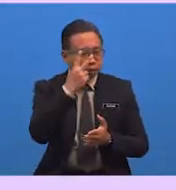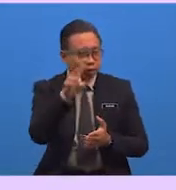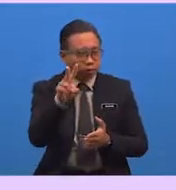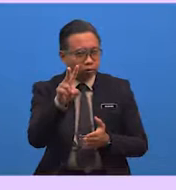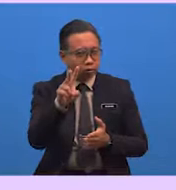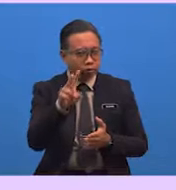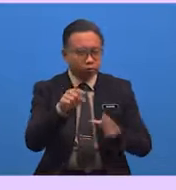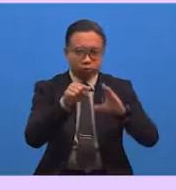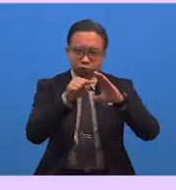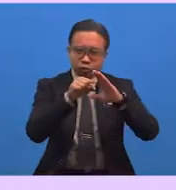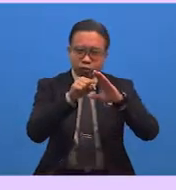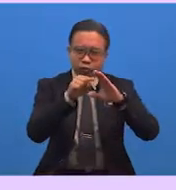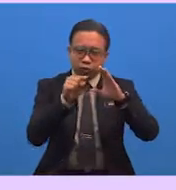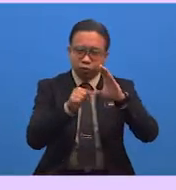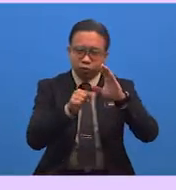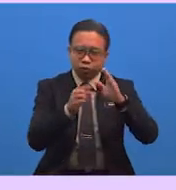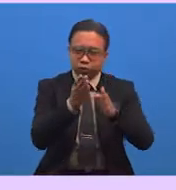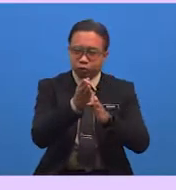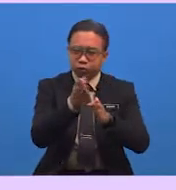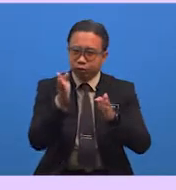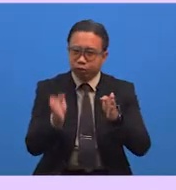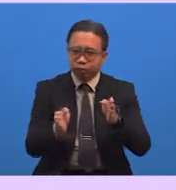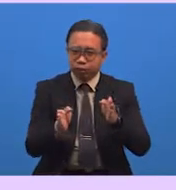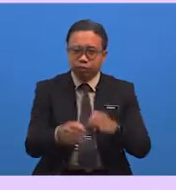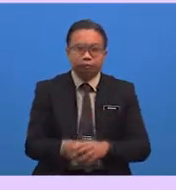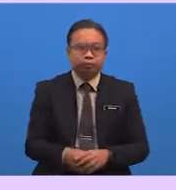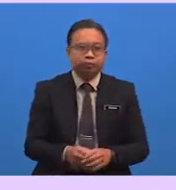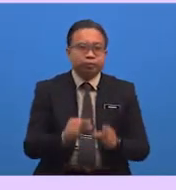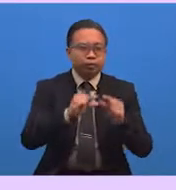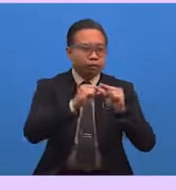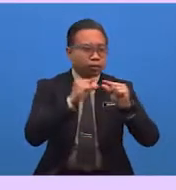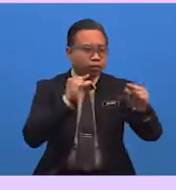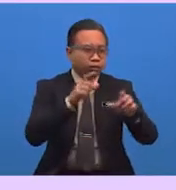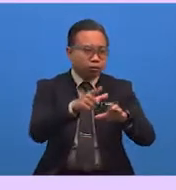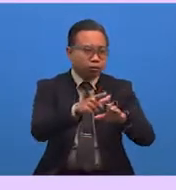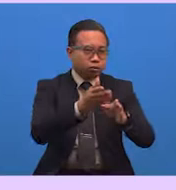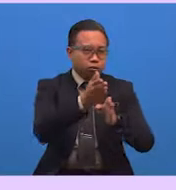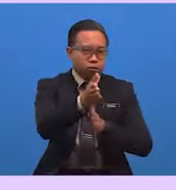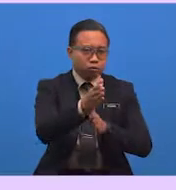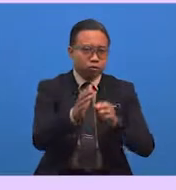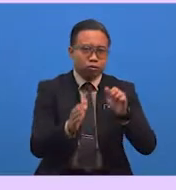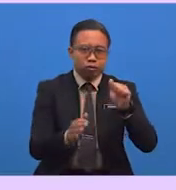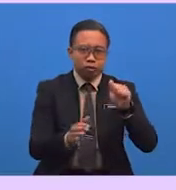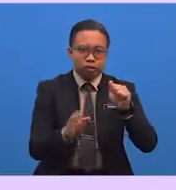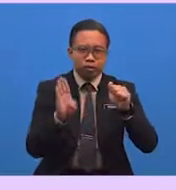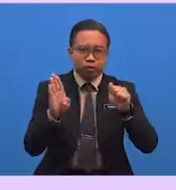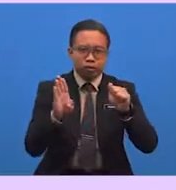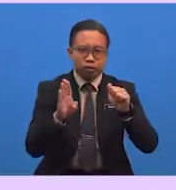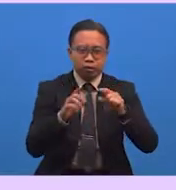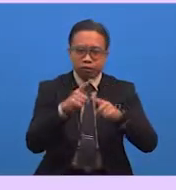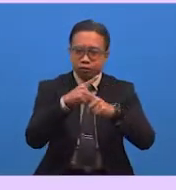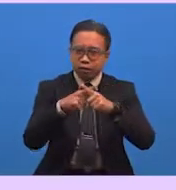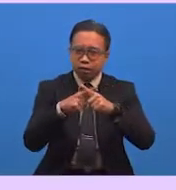teroka sudut bersebelahan pula. Garis lurus AB bersilang dengan garis